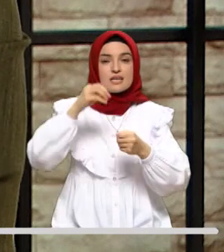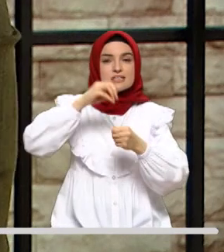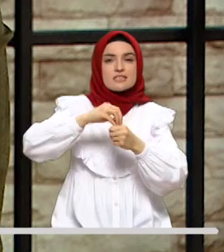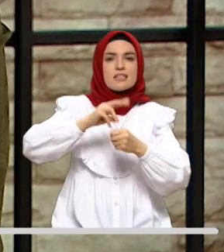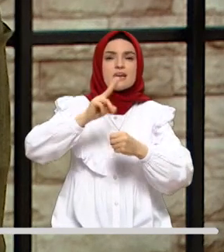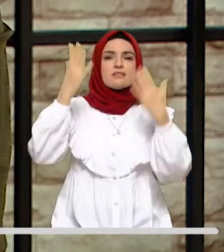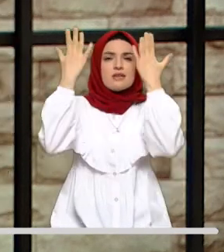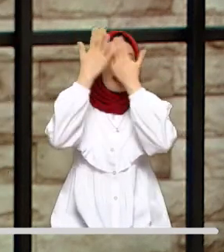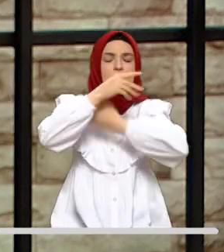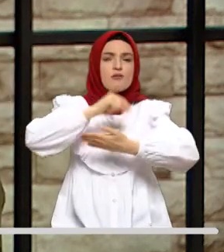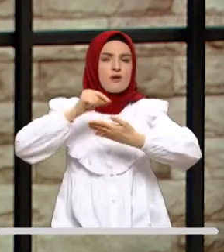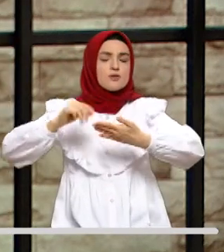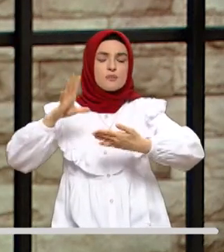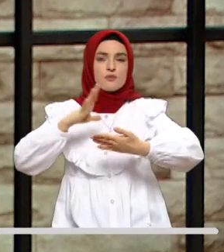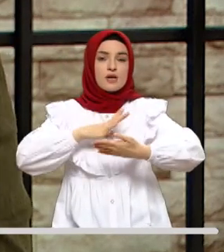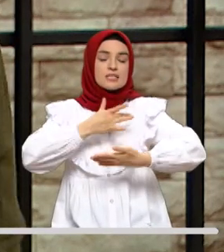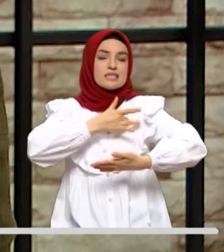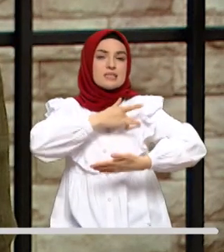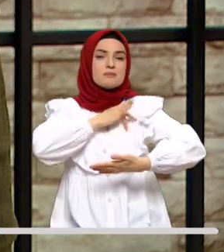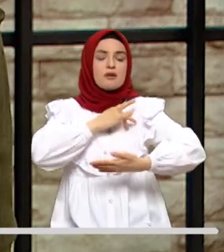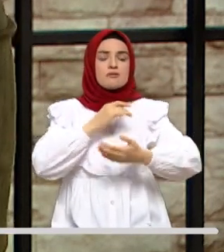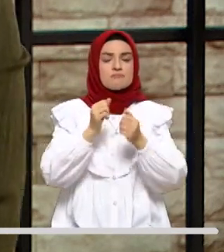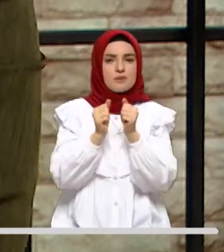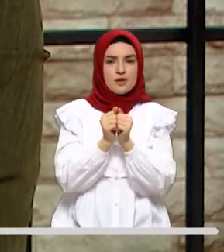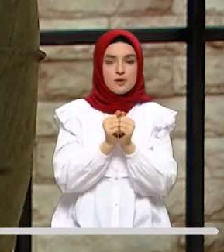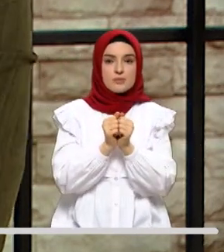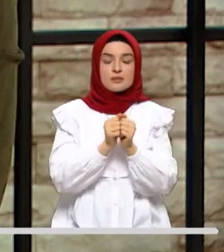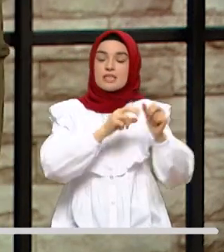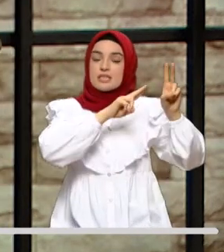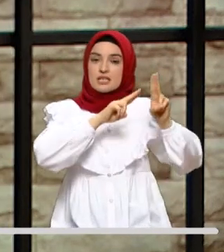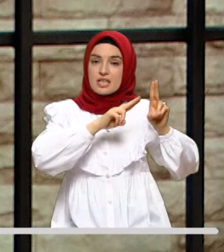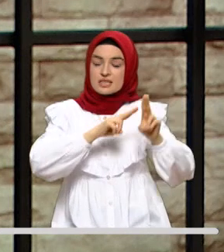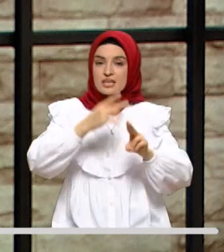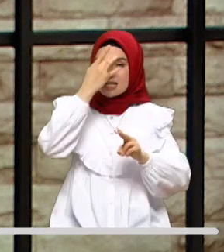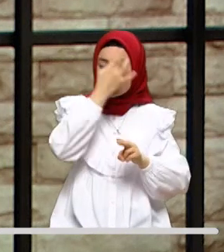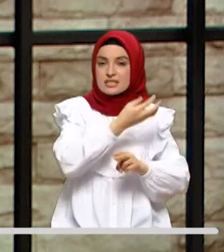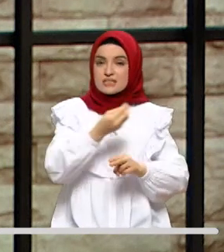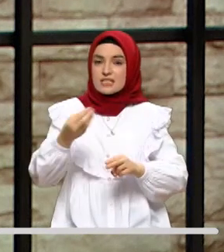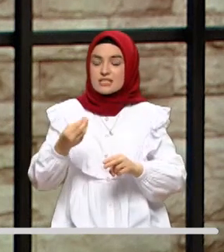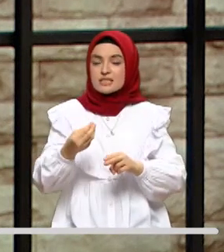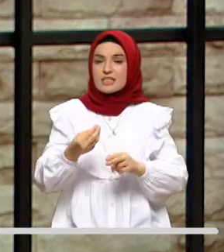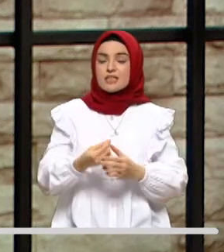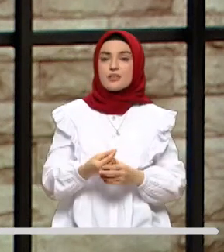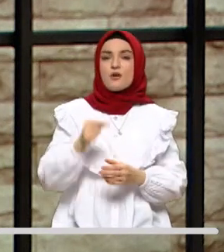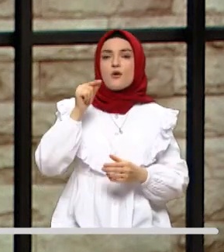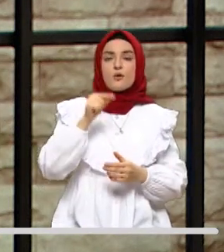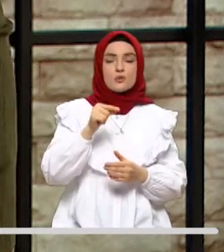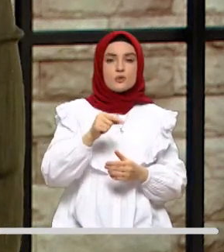gecede yazdıysa, iman ile, irfan ile yazdıysa, Çanakkale şehitlerini ne zaman kaleme aldı? Onu